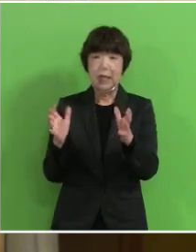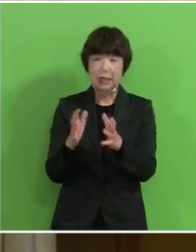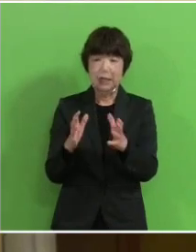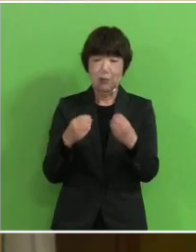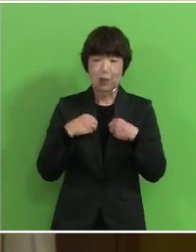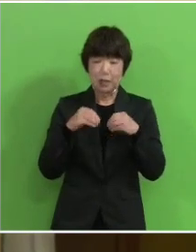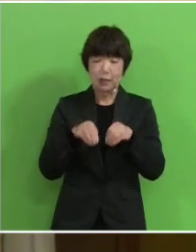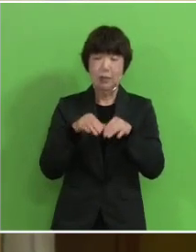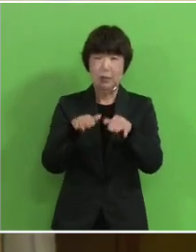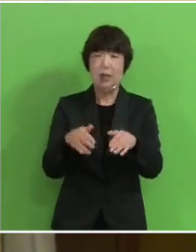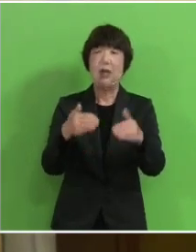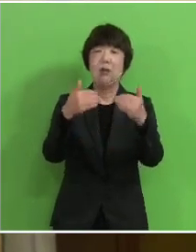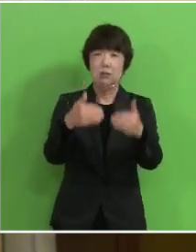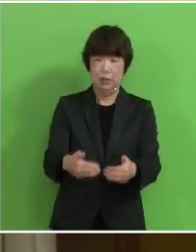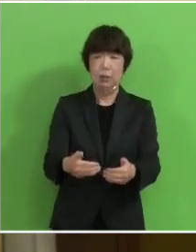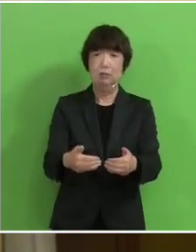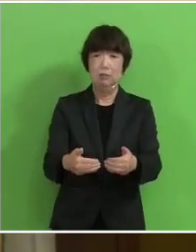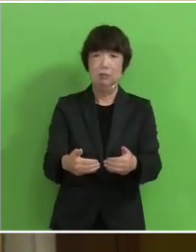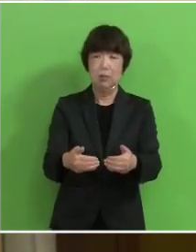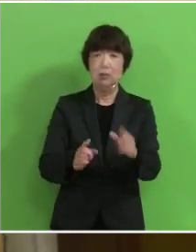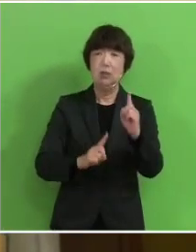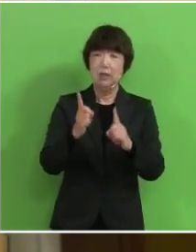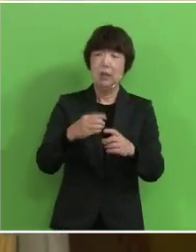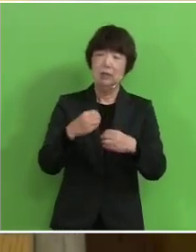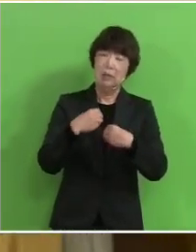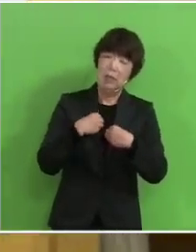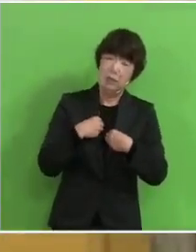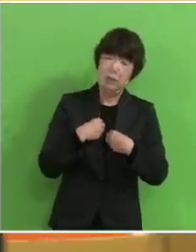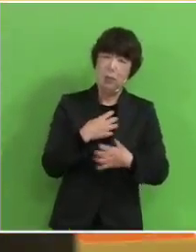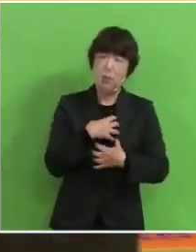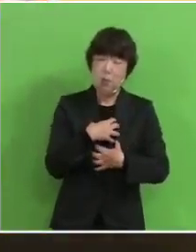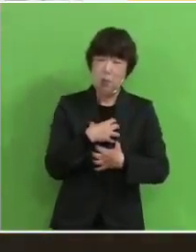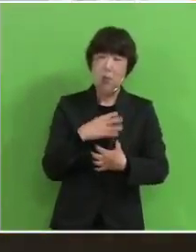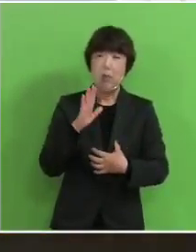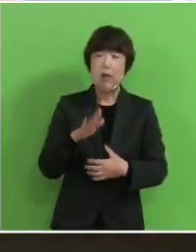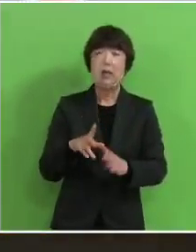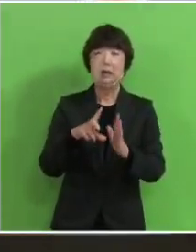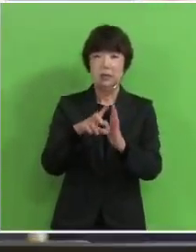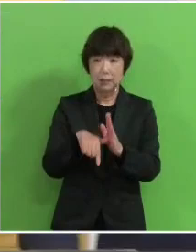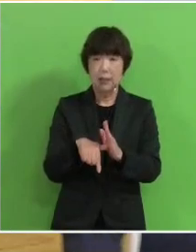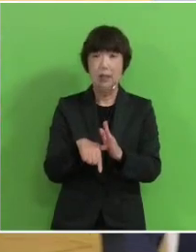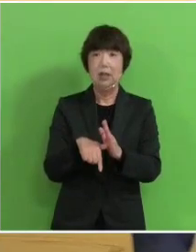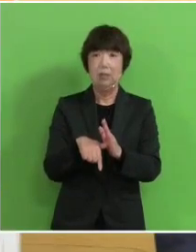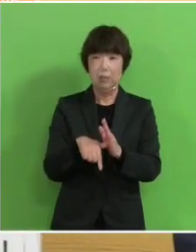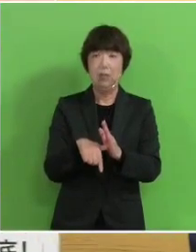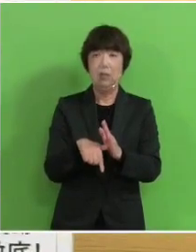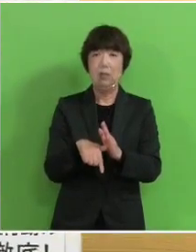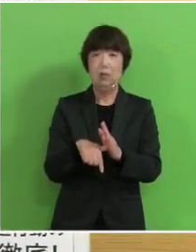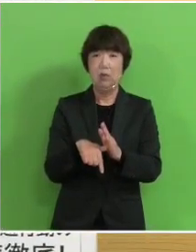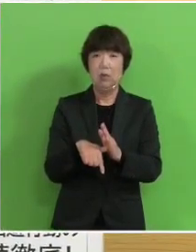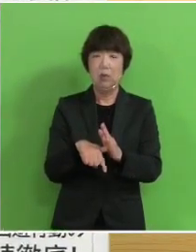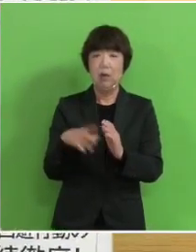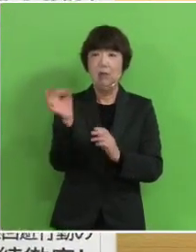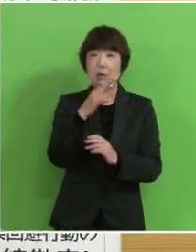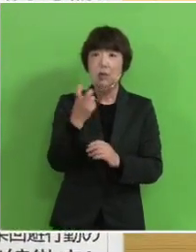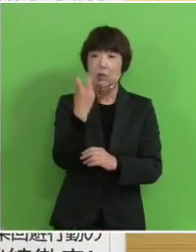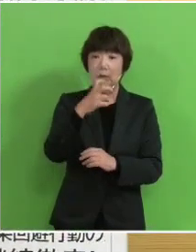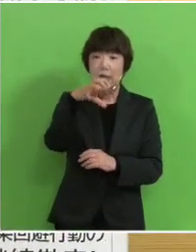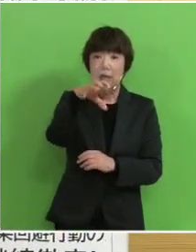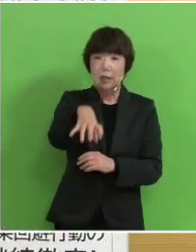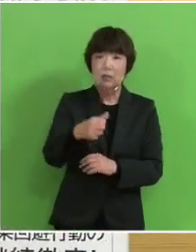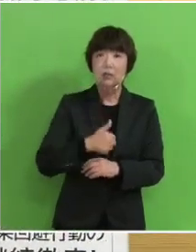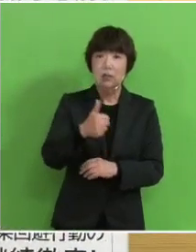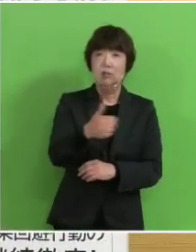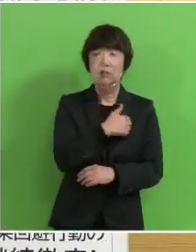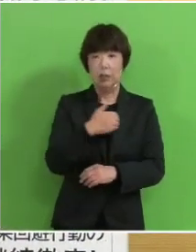防ぐために少しでも観戦に不安がある場合は武陵検車場を使いますので